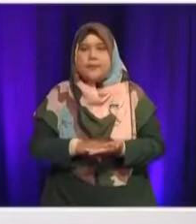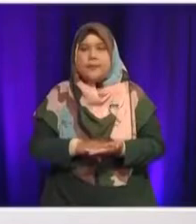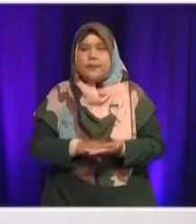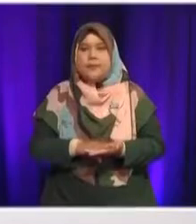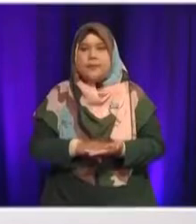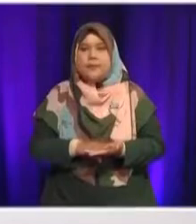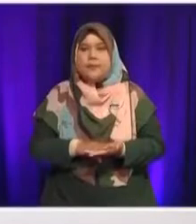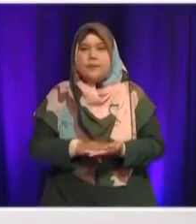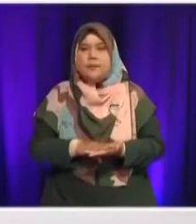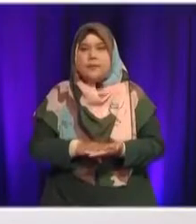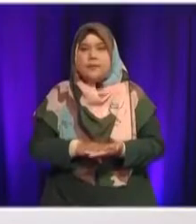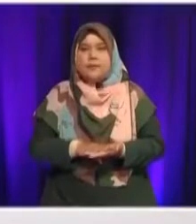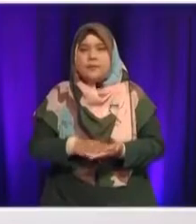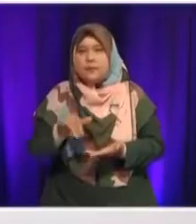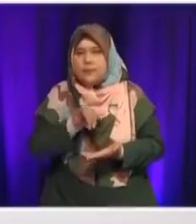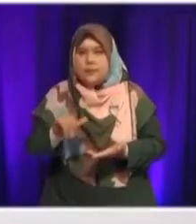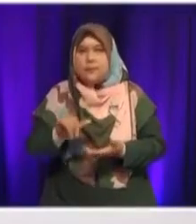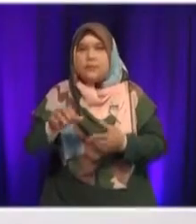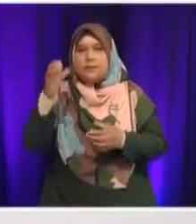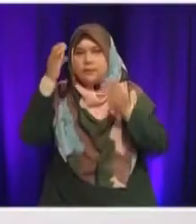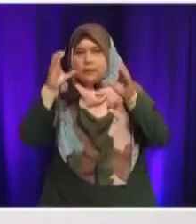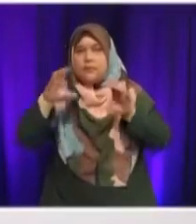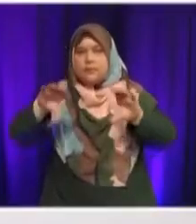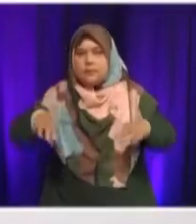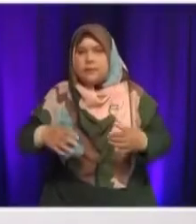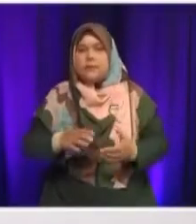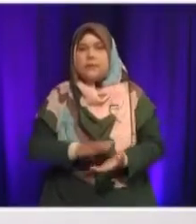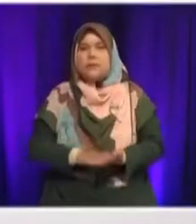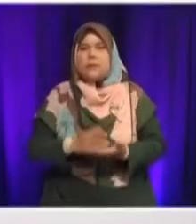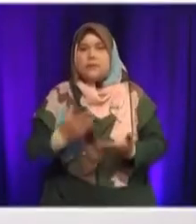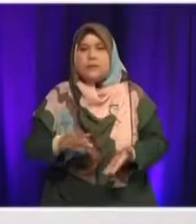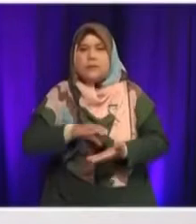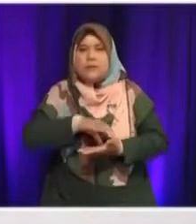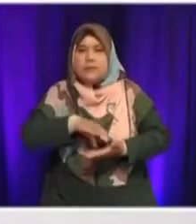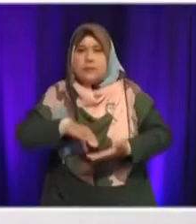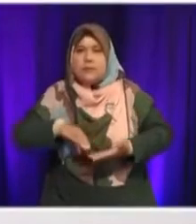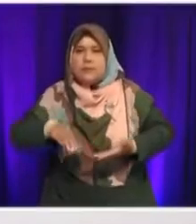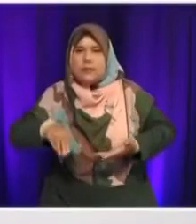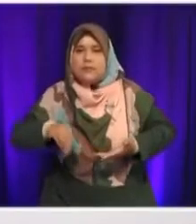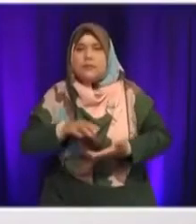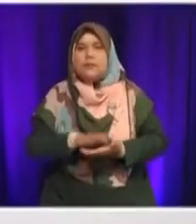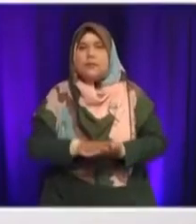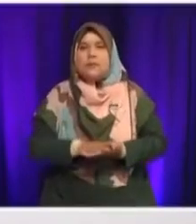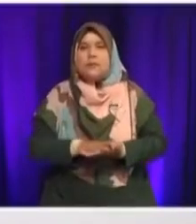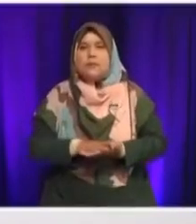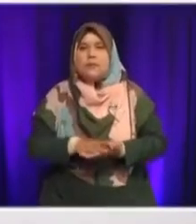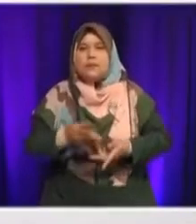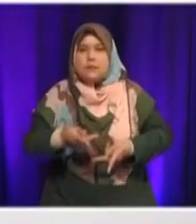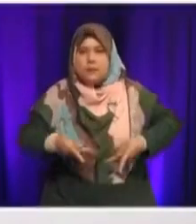pastikan besi Ivan mencet saya buat disini sepatu saya Letakkan periode